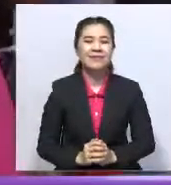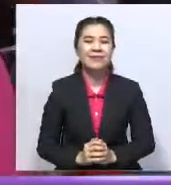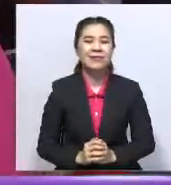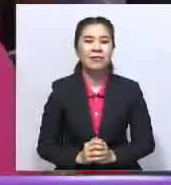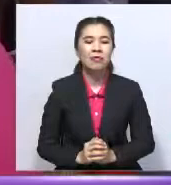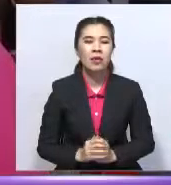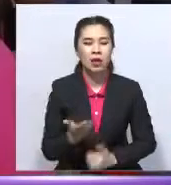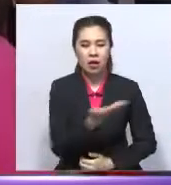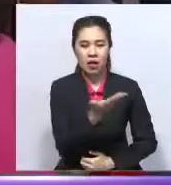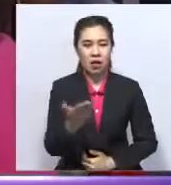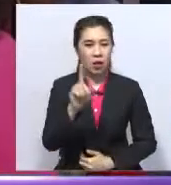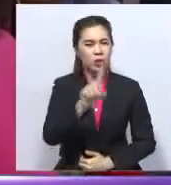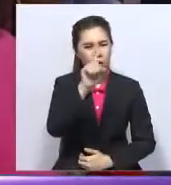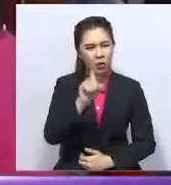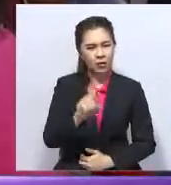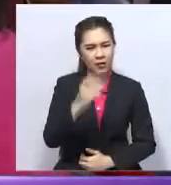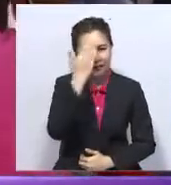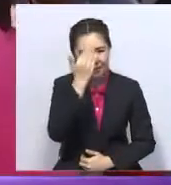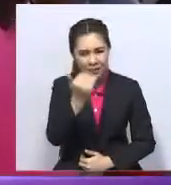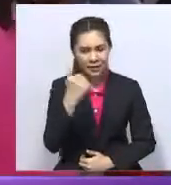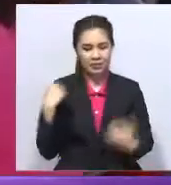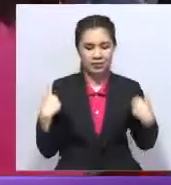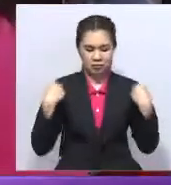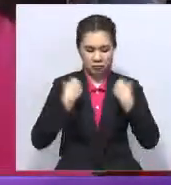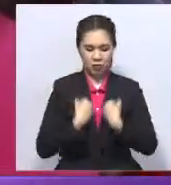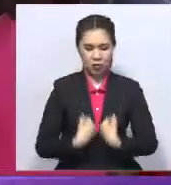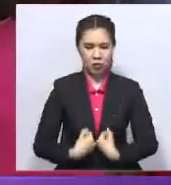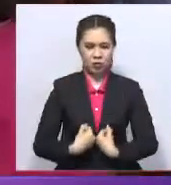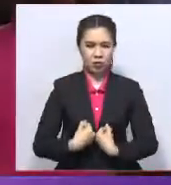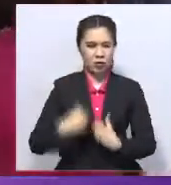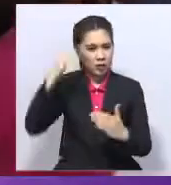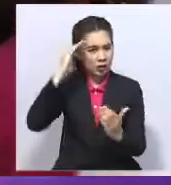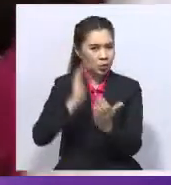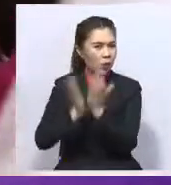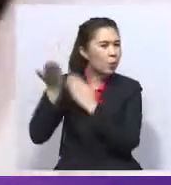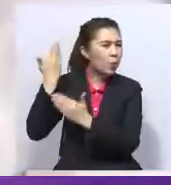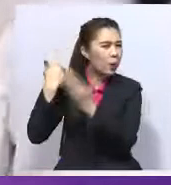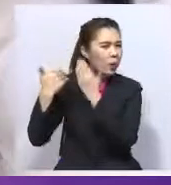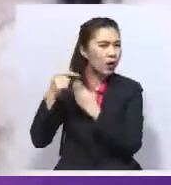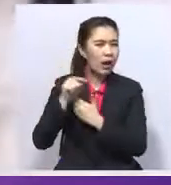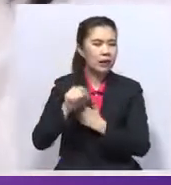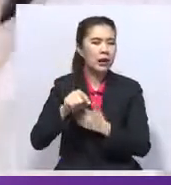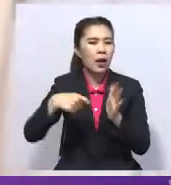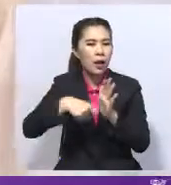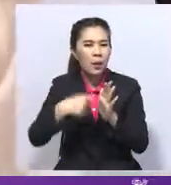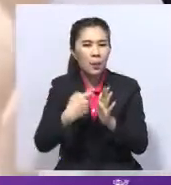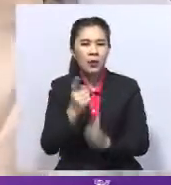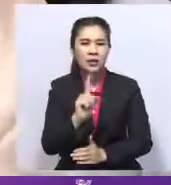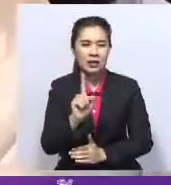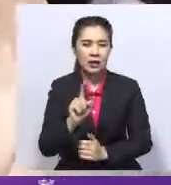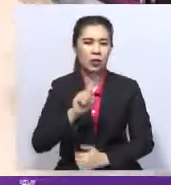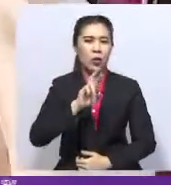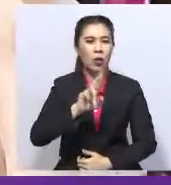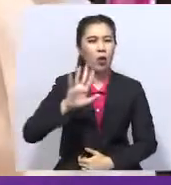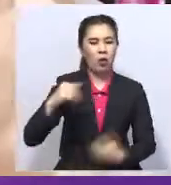หลายคนอาจจะสงสัยครับคุณตำรวจฮะว่าชุดตำรวจไทยโบราณที่เห็นอยู่ตรงนี้เนี่ยนะฮะมีที่มาที่ไปยังไงทำไมในสมัยนั้นถึ